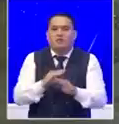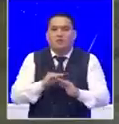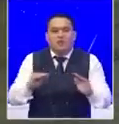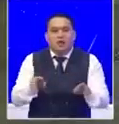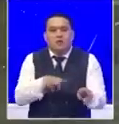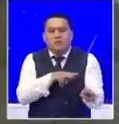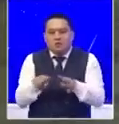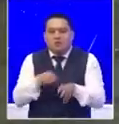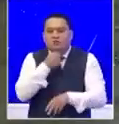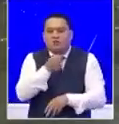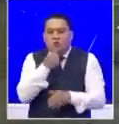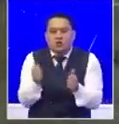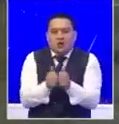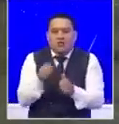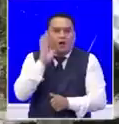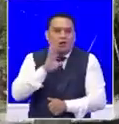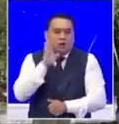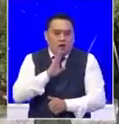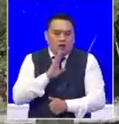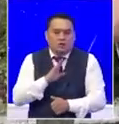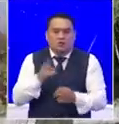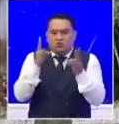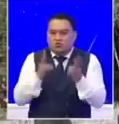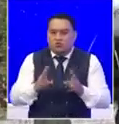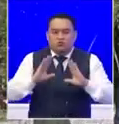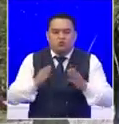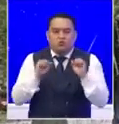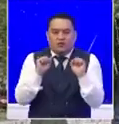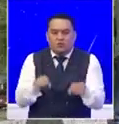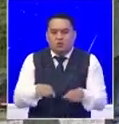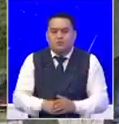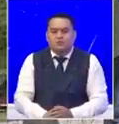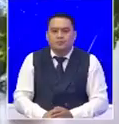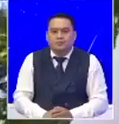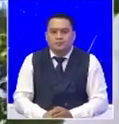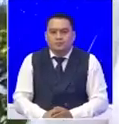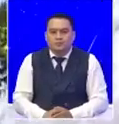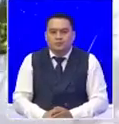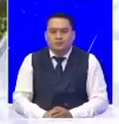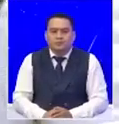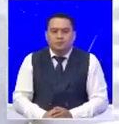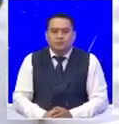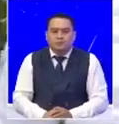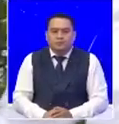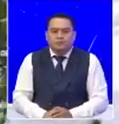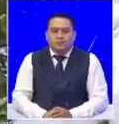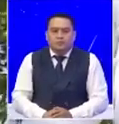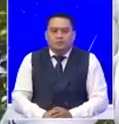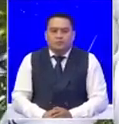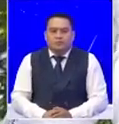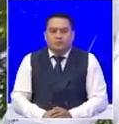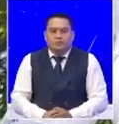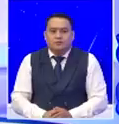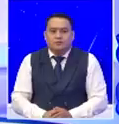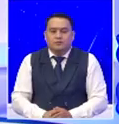без присмотра взрослых у воды, что может привести к трагическим случаям. Айнур Мирханова, Абзал Нусипов, телеканал ЖИТСУ из города Текеле.